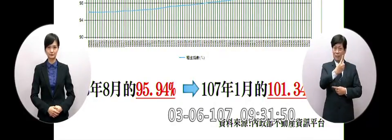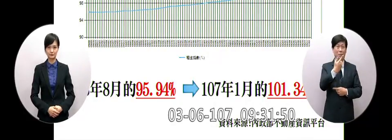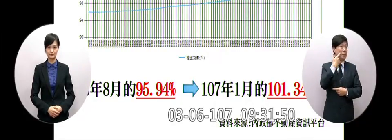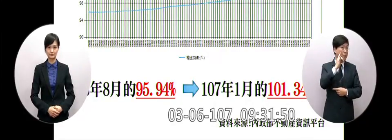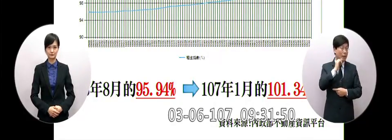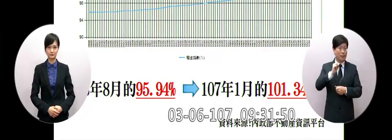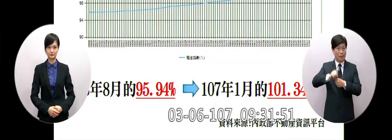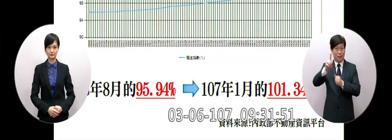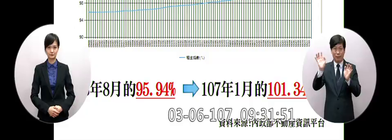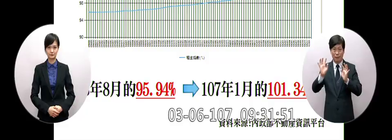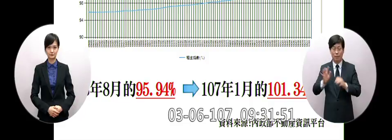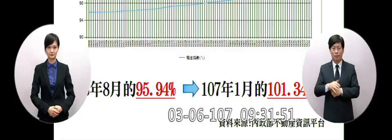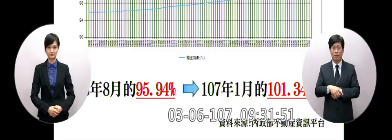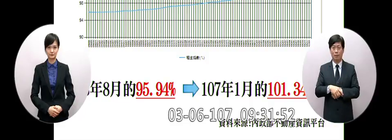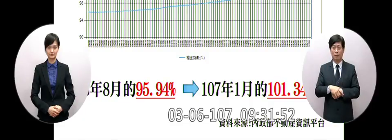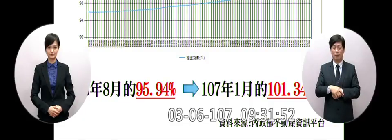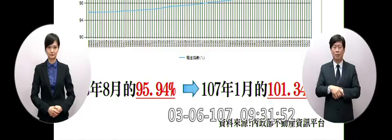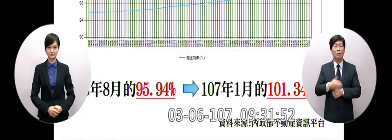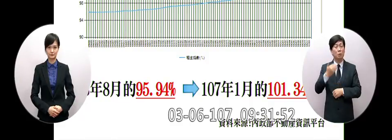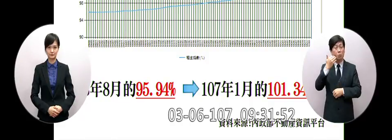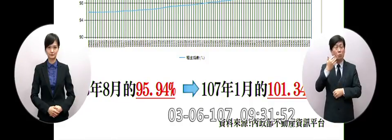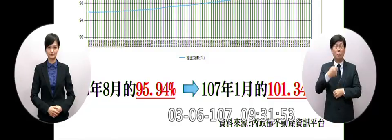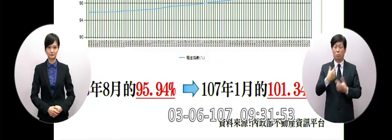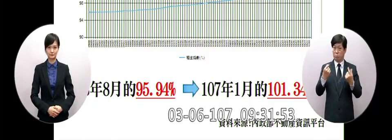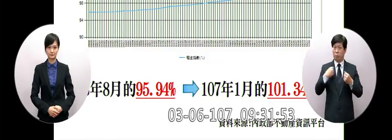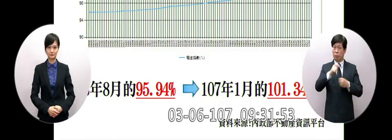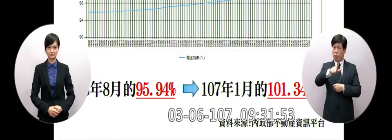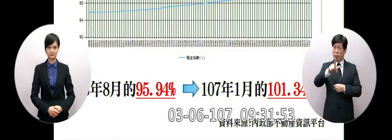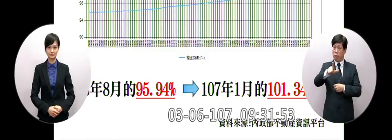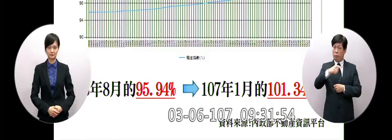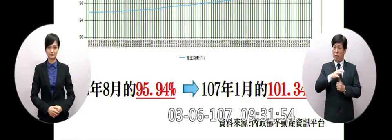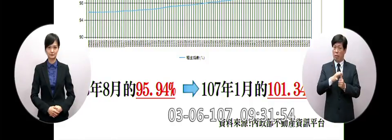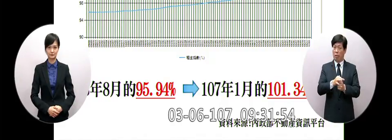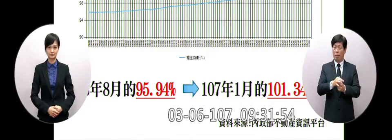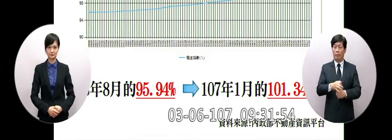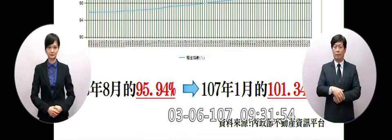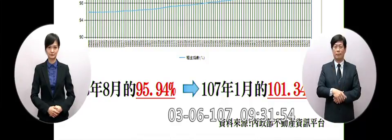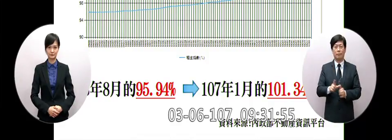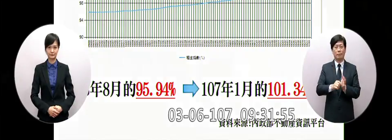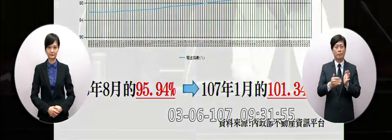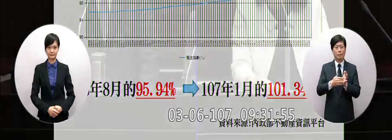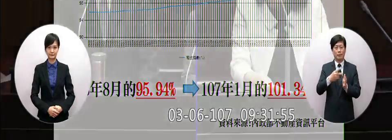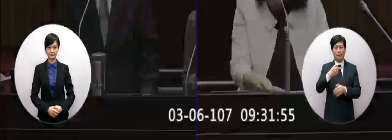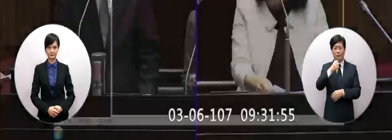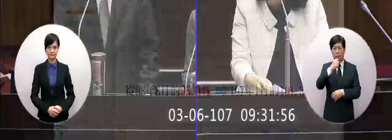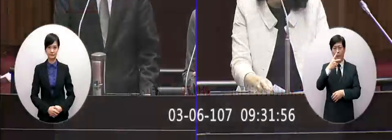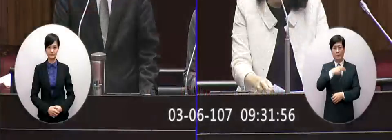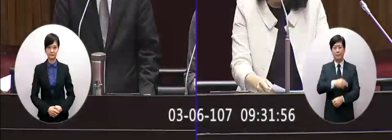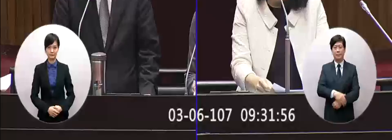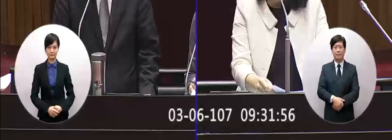母换一个小孩，所以如果说我们的还是以6000块的话，其